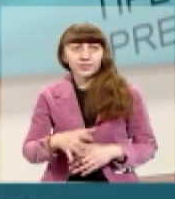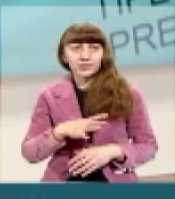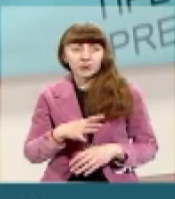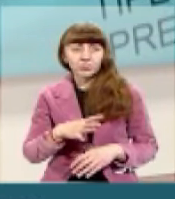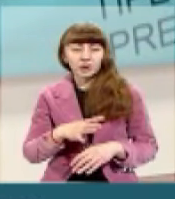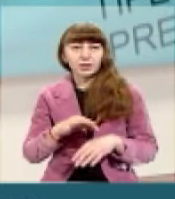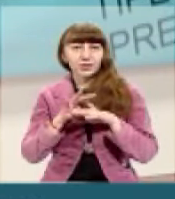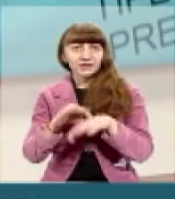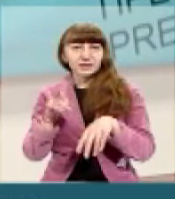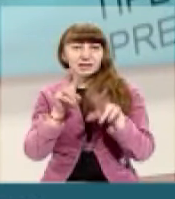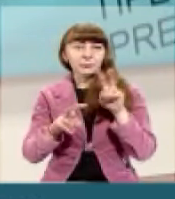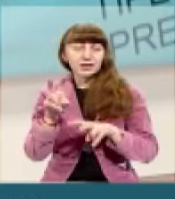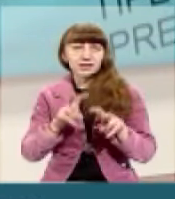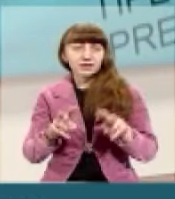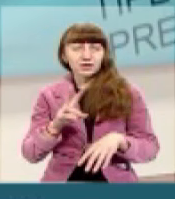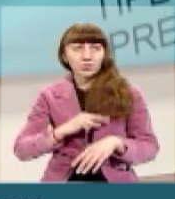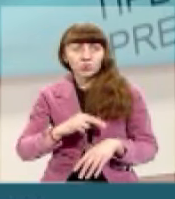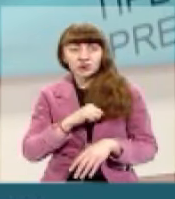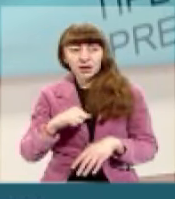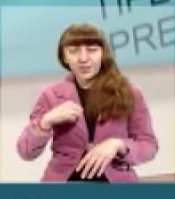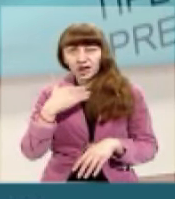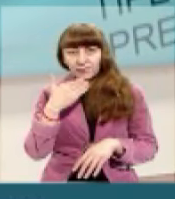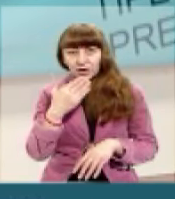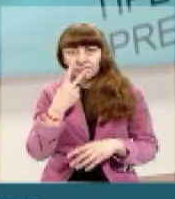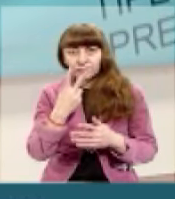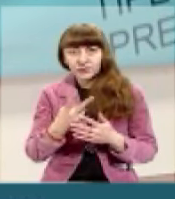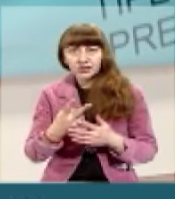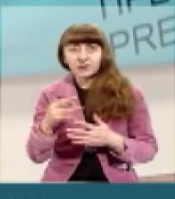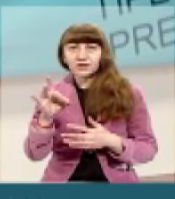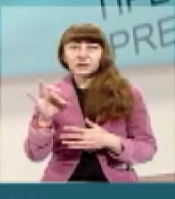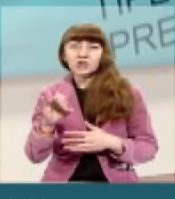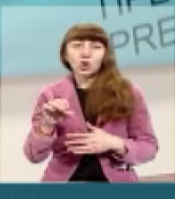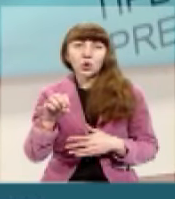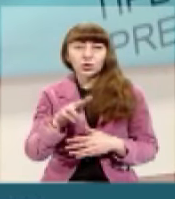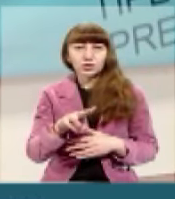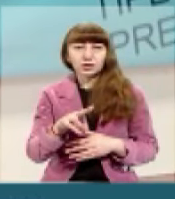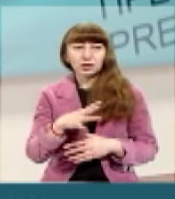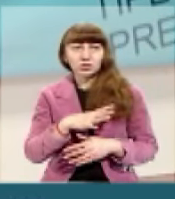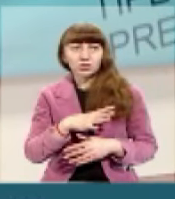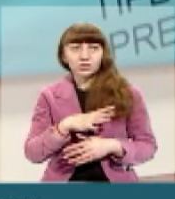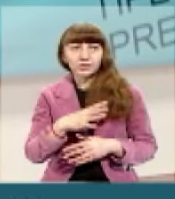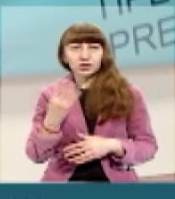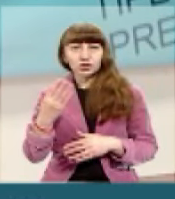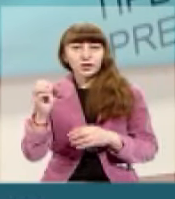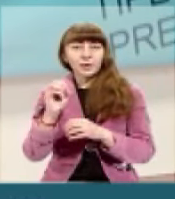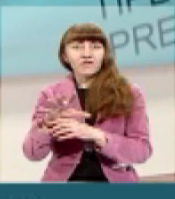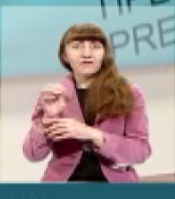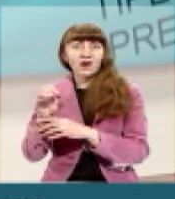были проведены поисково-спасательные работы, и он сам признается, что видел вездеход-болотоход, который четырьмя